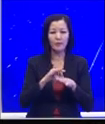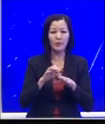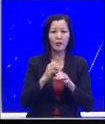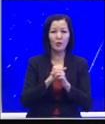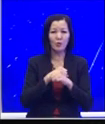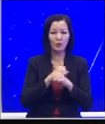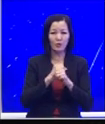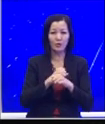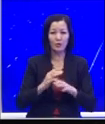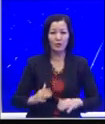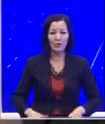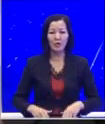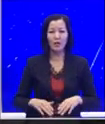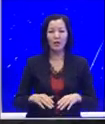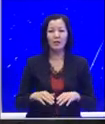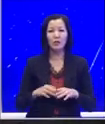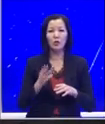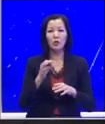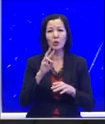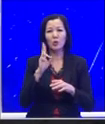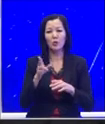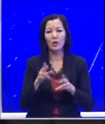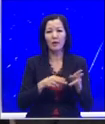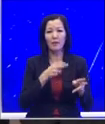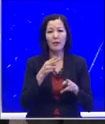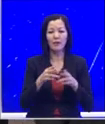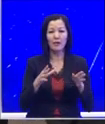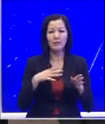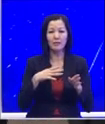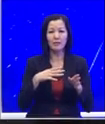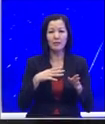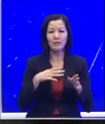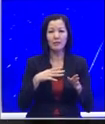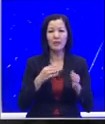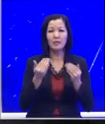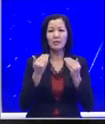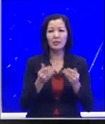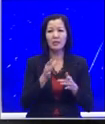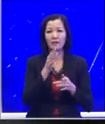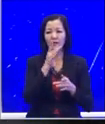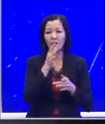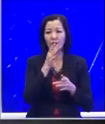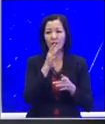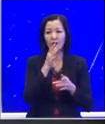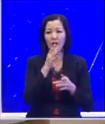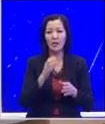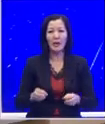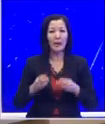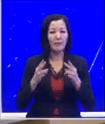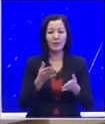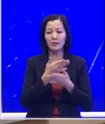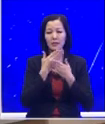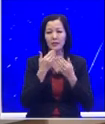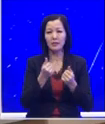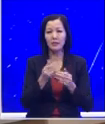голени, травматический шок. Ему сделана операция остеосинтез перелома голени. В настоящее время угрозы для жизни